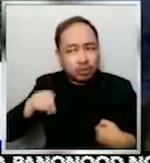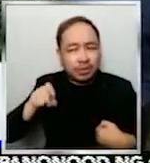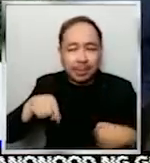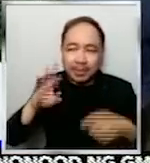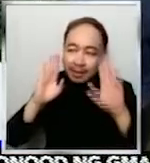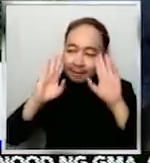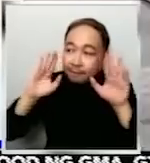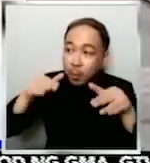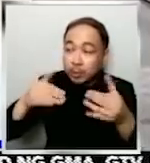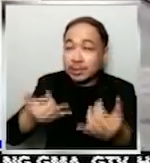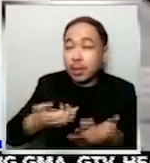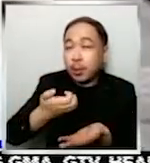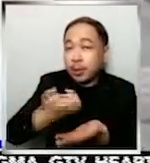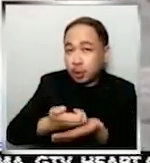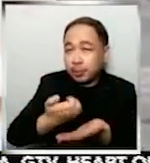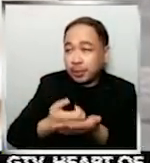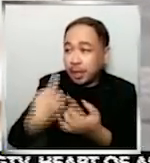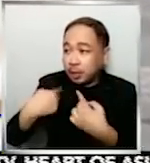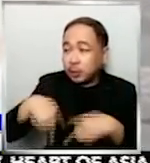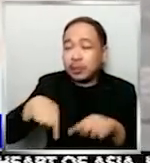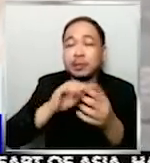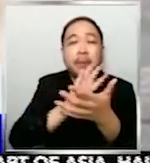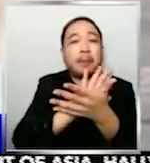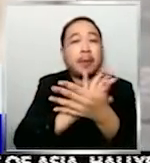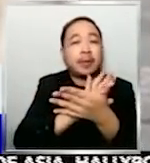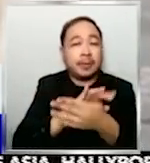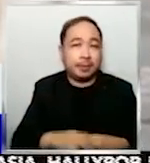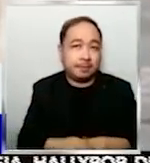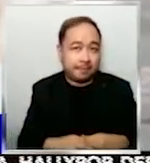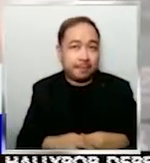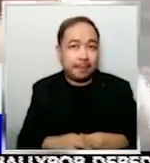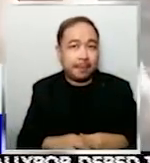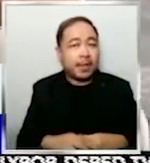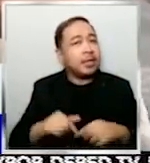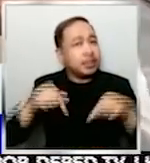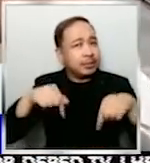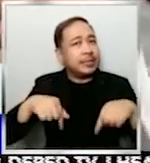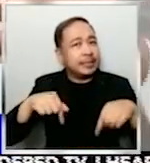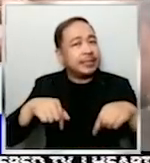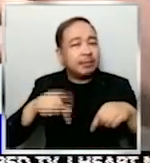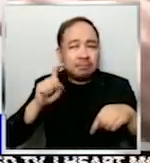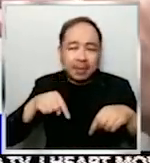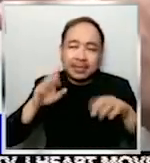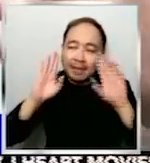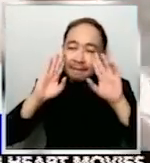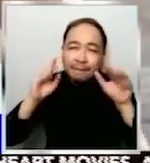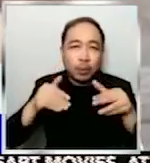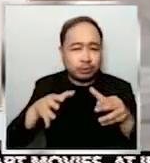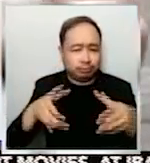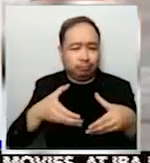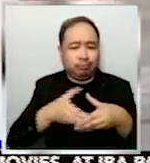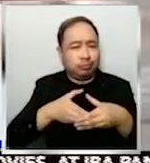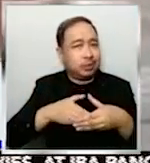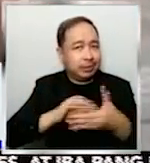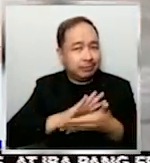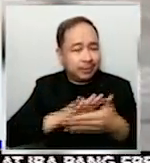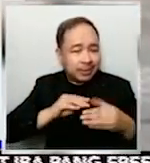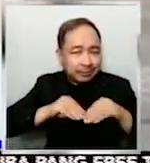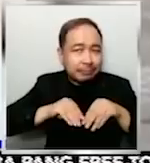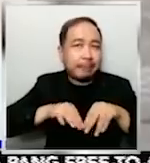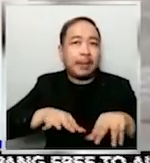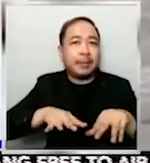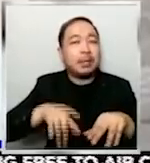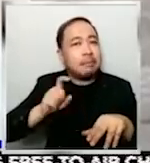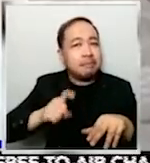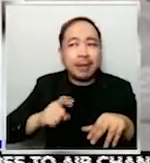ng pandemya. Let's just treat this as an endemic kasi kailangan mabilis na ang kilos natin, mahanapan natin ng tunay